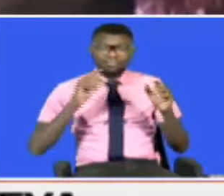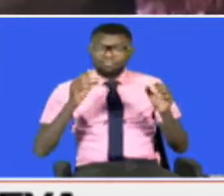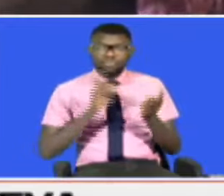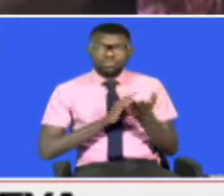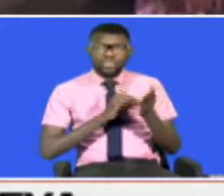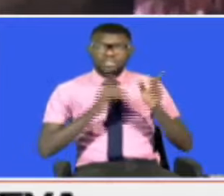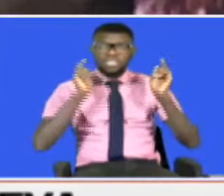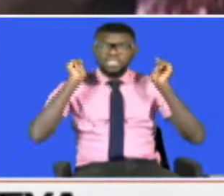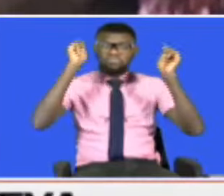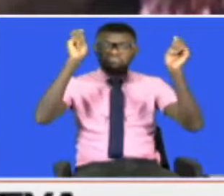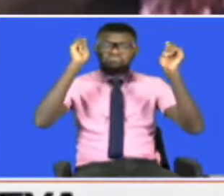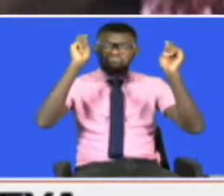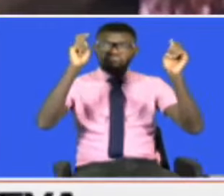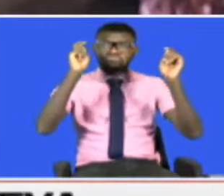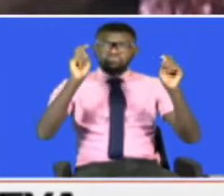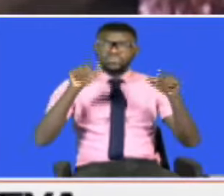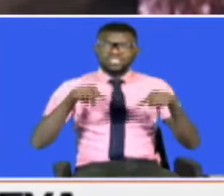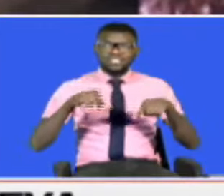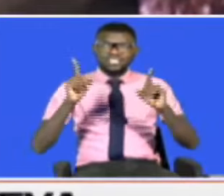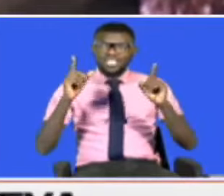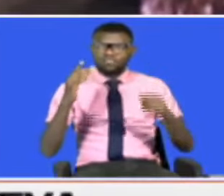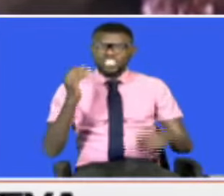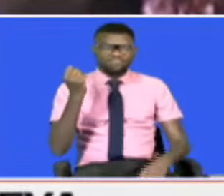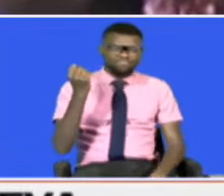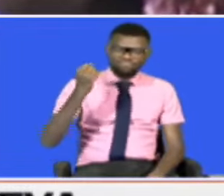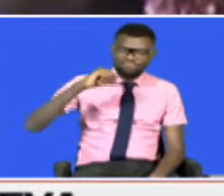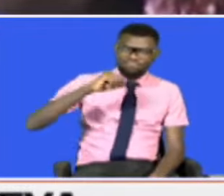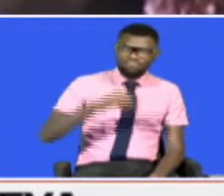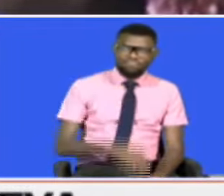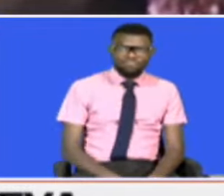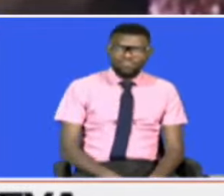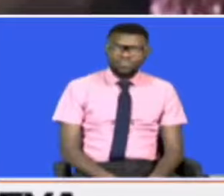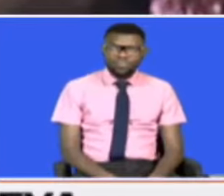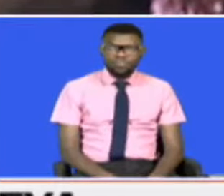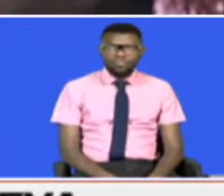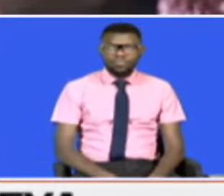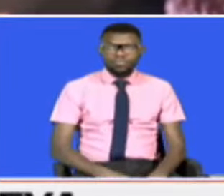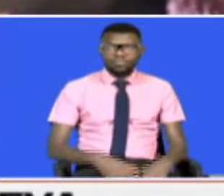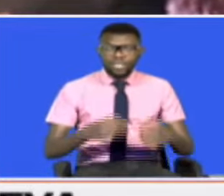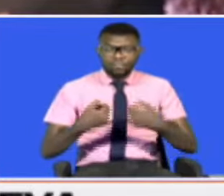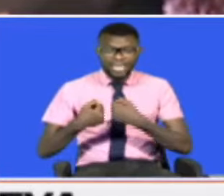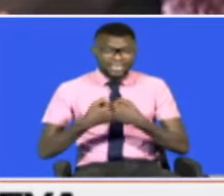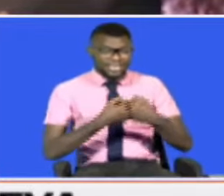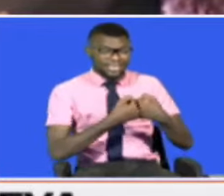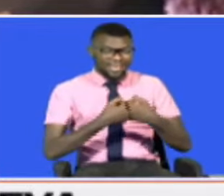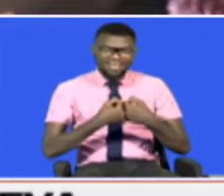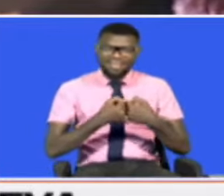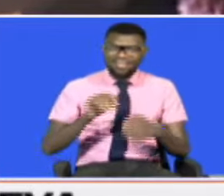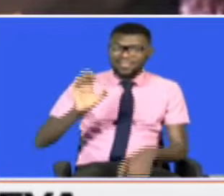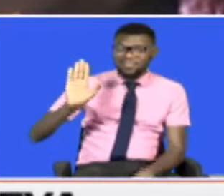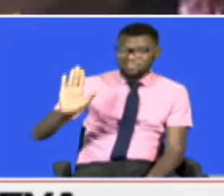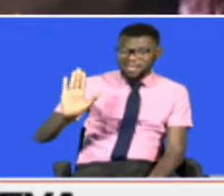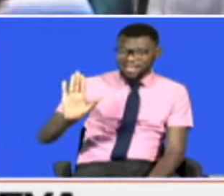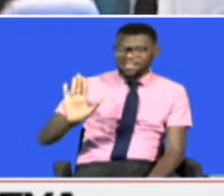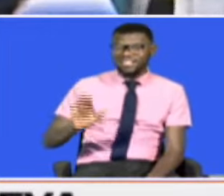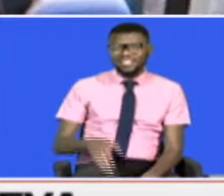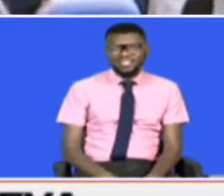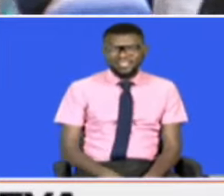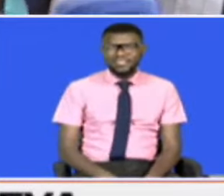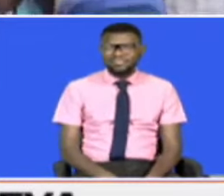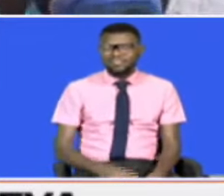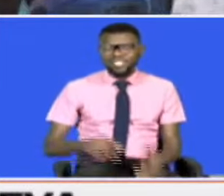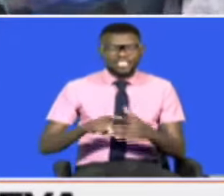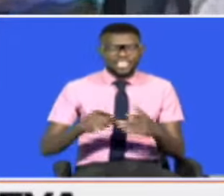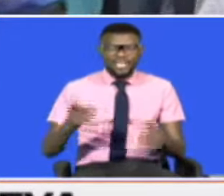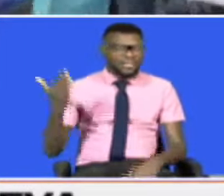nchini. When I spoke at the Senate. Hata hivyo, changamoto hizo alizokumbana nazo zingine sio geni.